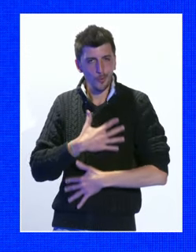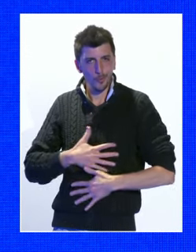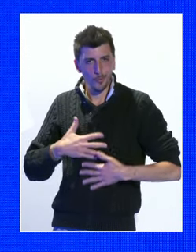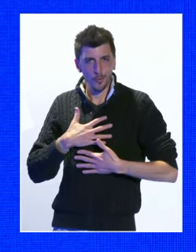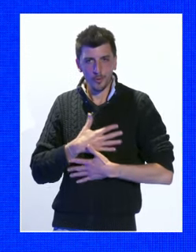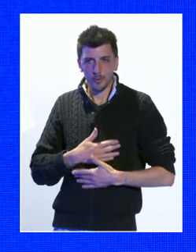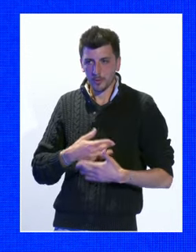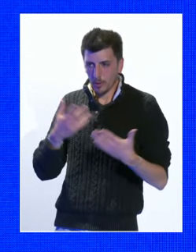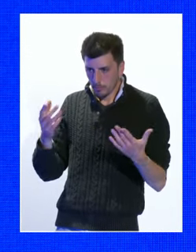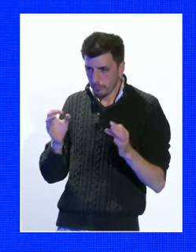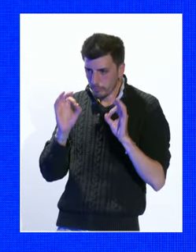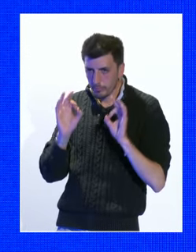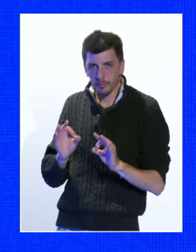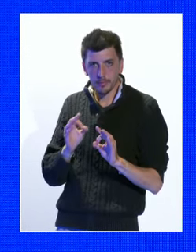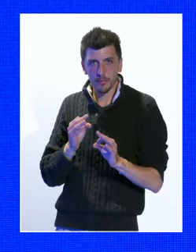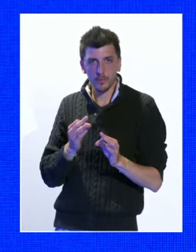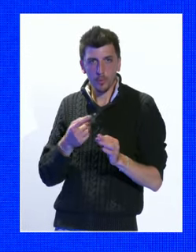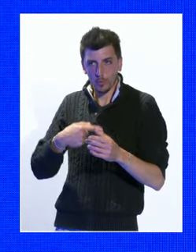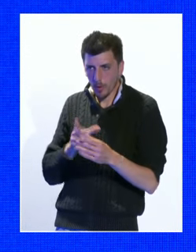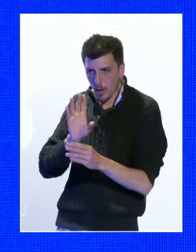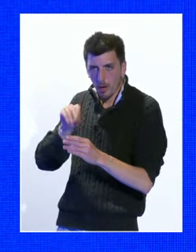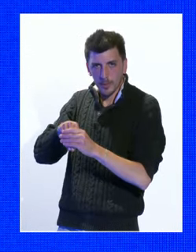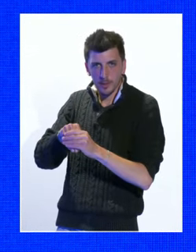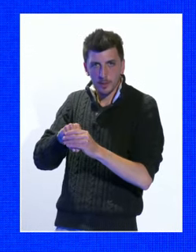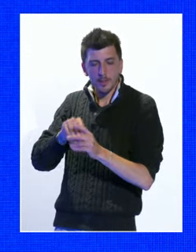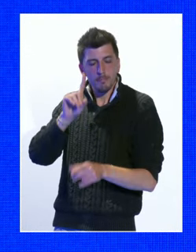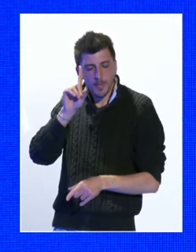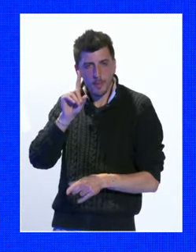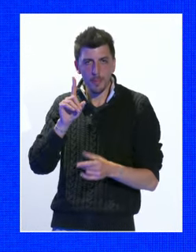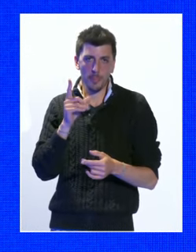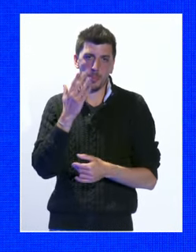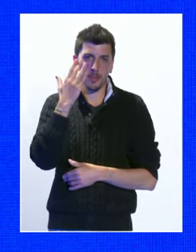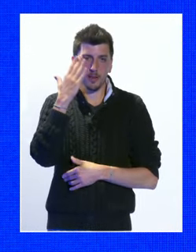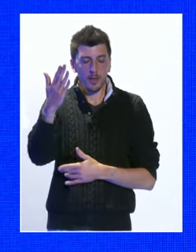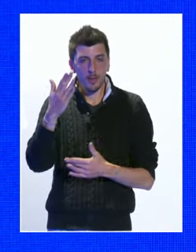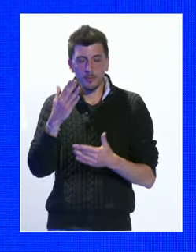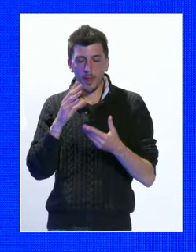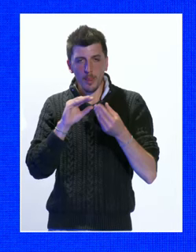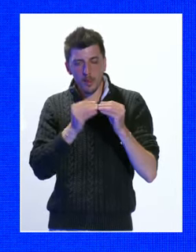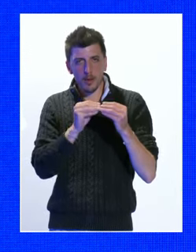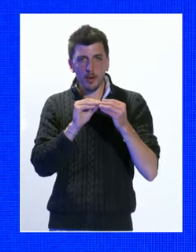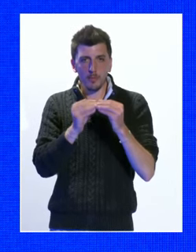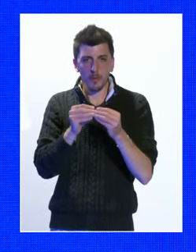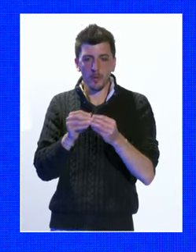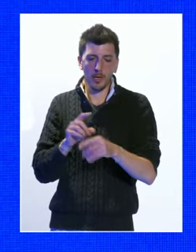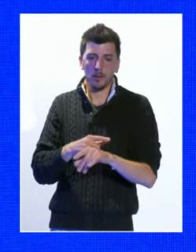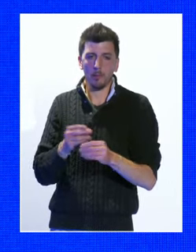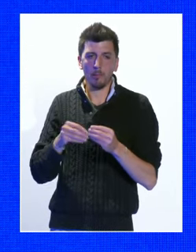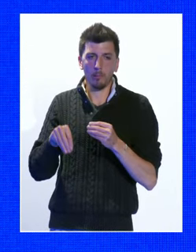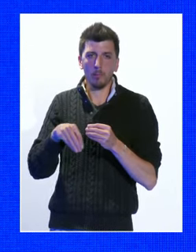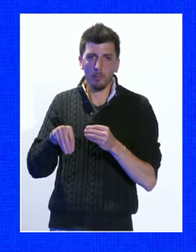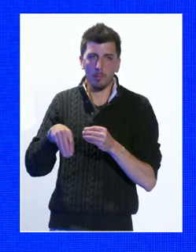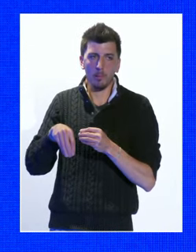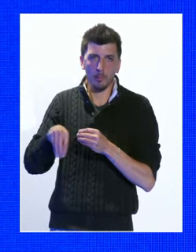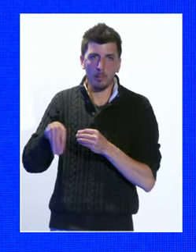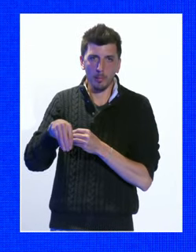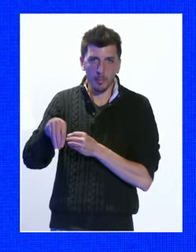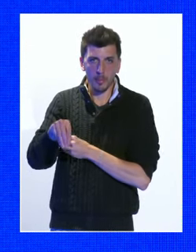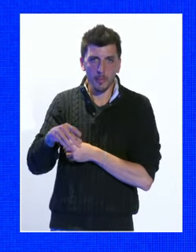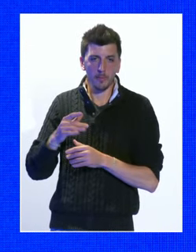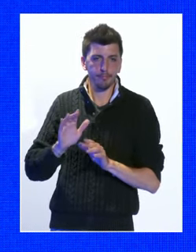nous y participerions. Mais si l'on continue à mettre des bâtons dans les roues, à jouer la montre, à retarder pour mieux